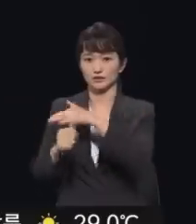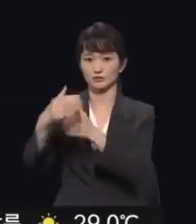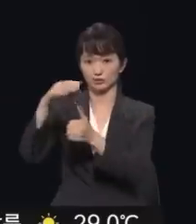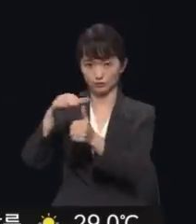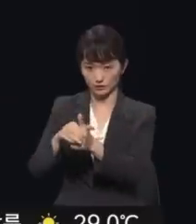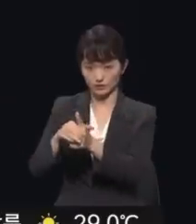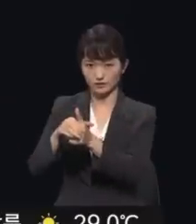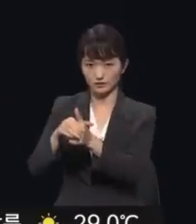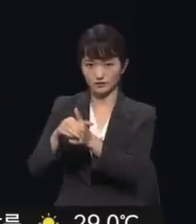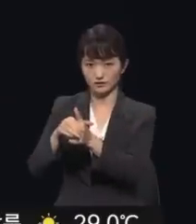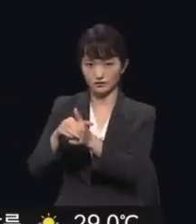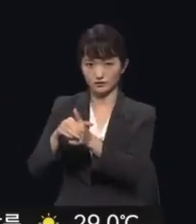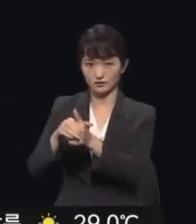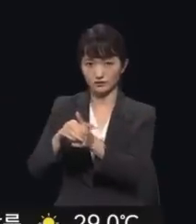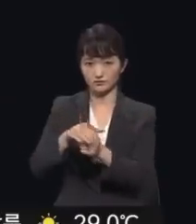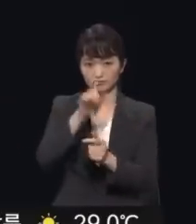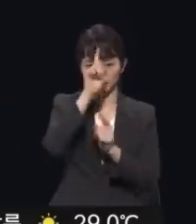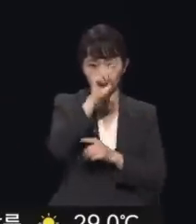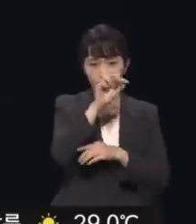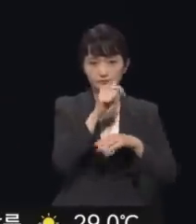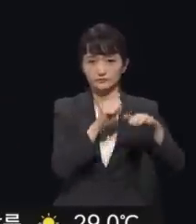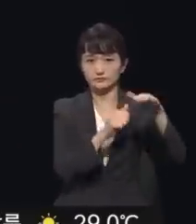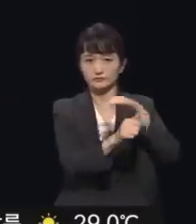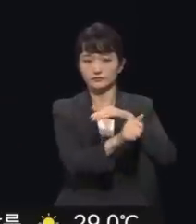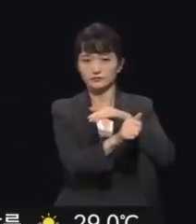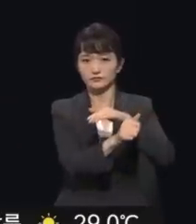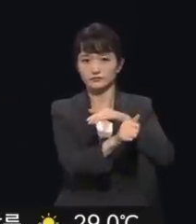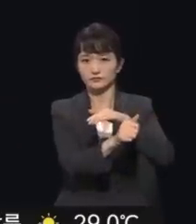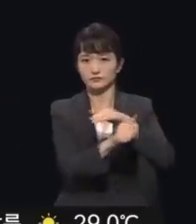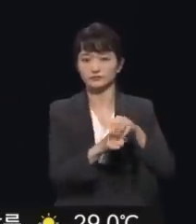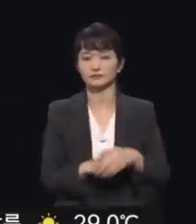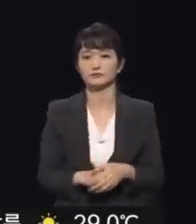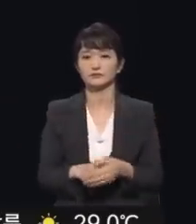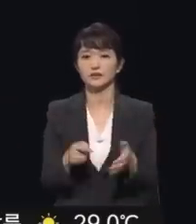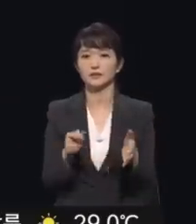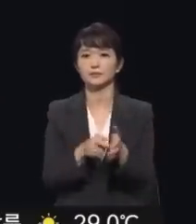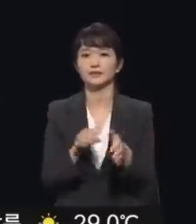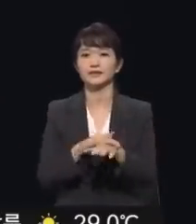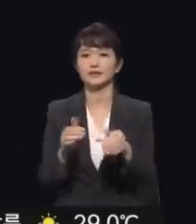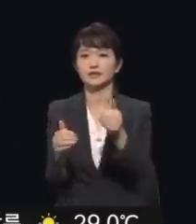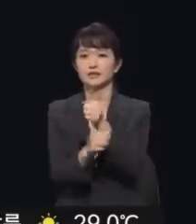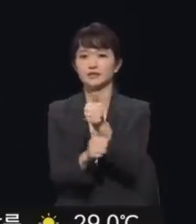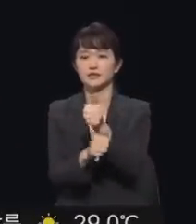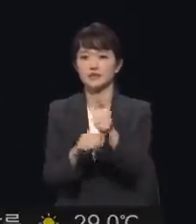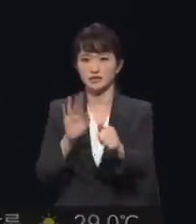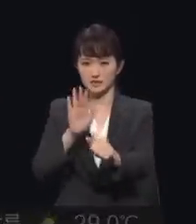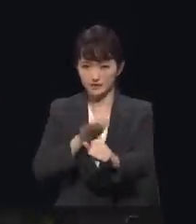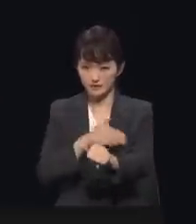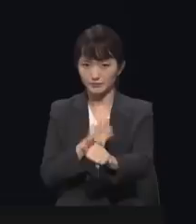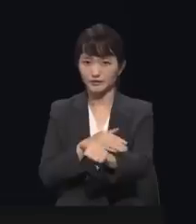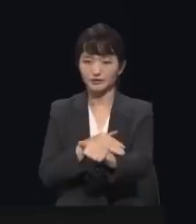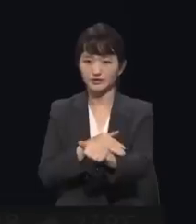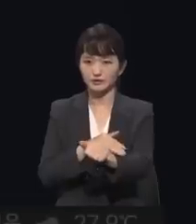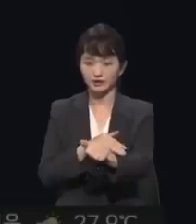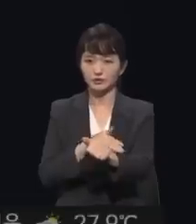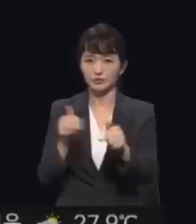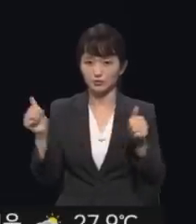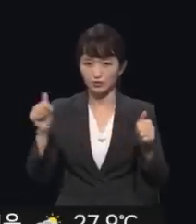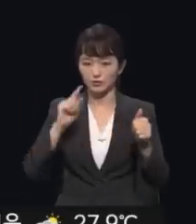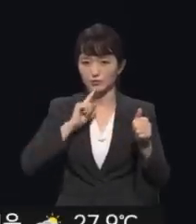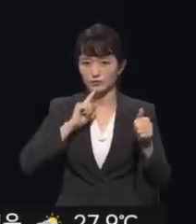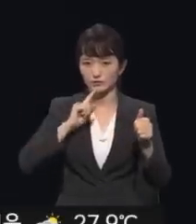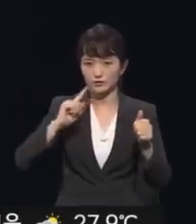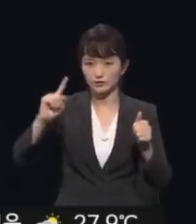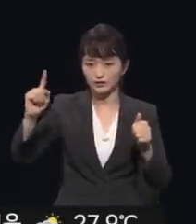있었고 이준석 대표와 똑같이 이 bda 체제 전환이 잘못됐다고 역시 가처분신청을 벌